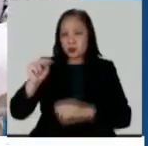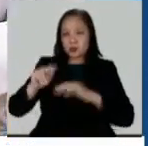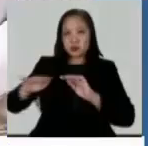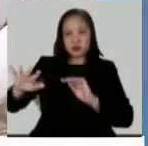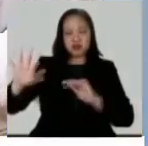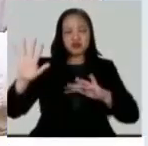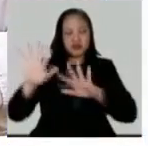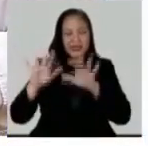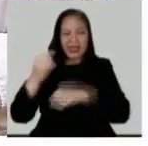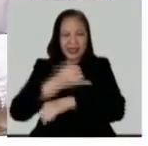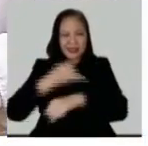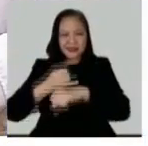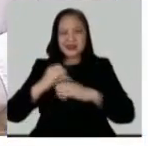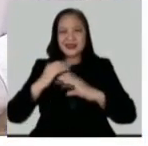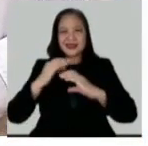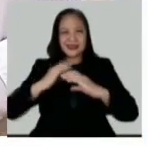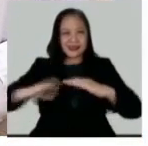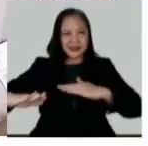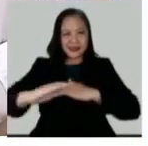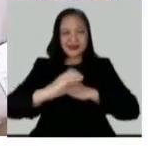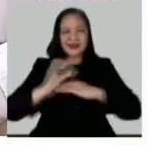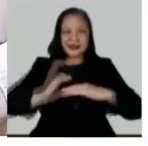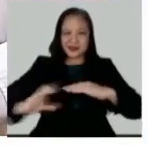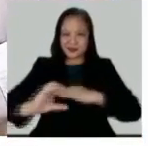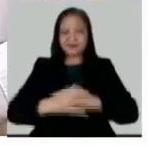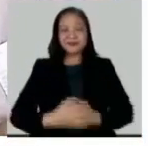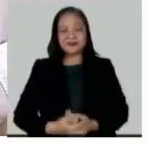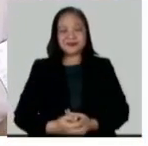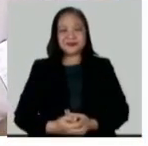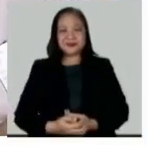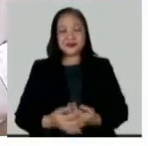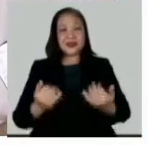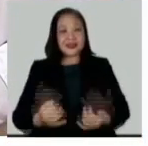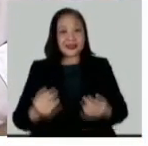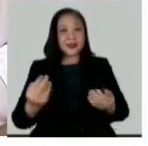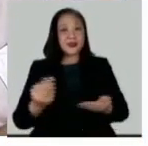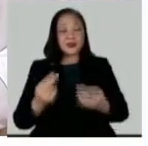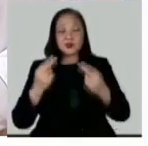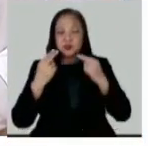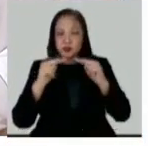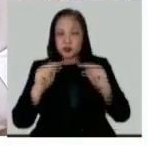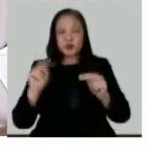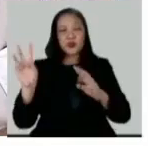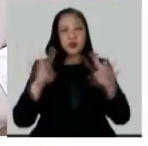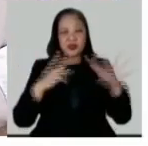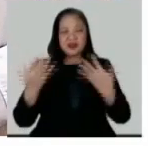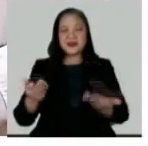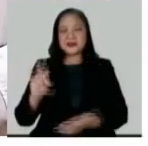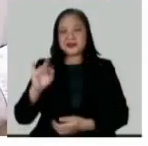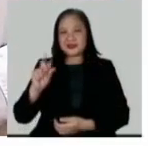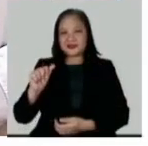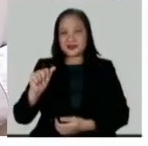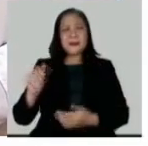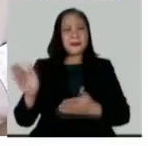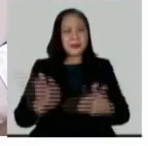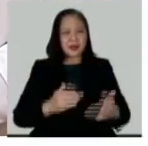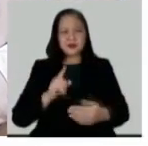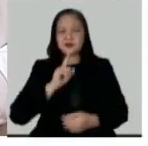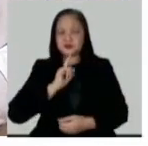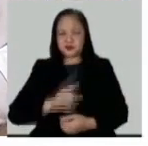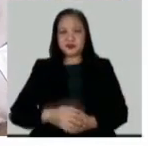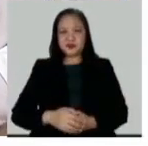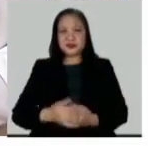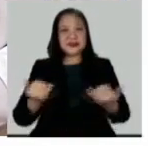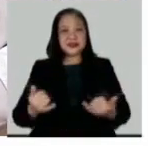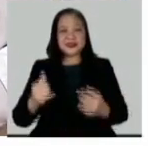Catanduanes. Yan ang latest mula sa GMA Weather. Ako po si Nathaniel Cruz, magplano para sigurado. Ito ang GMA Weather, serbisyong